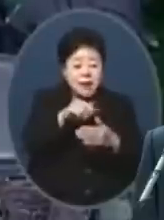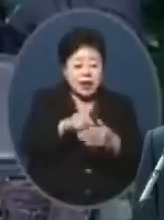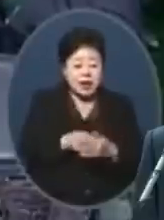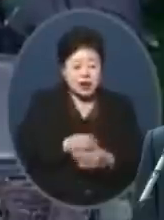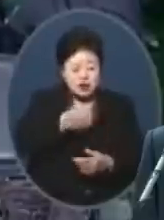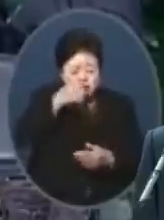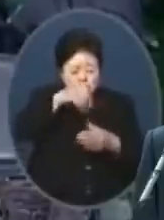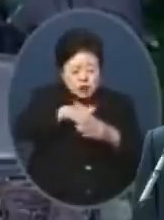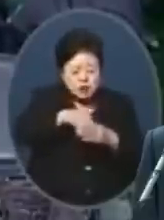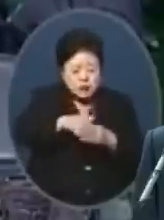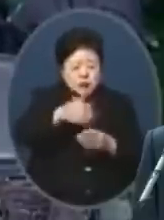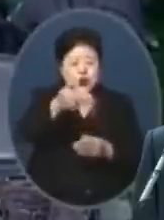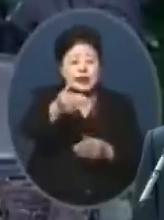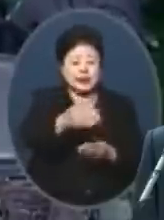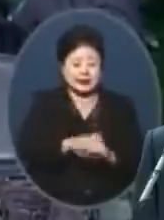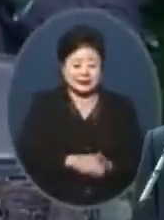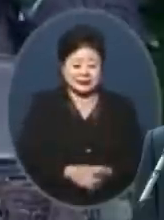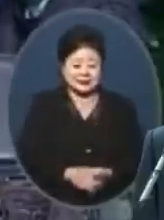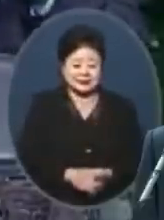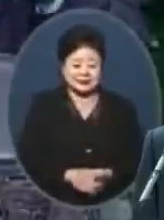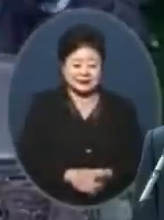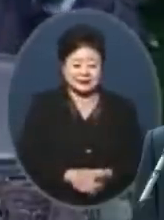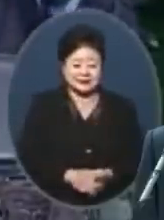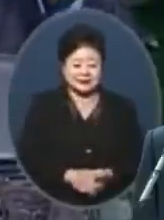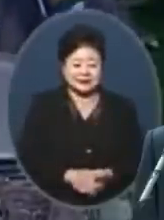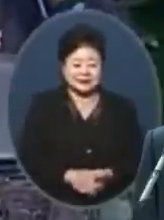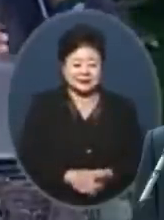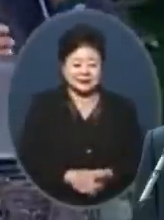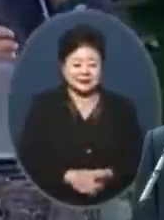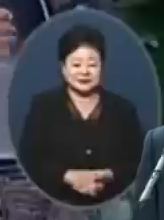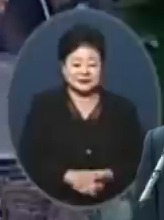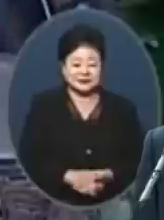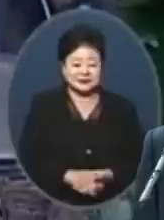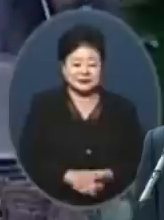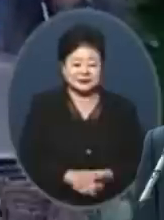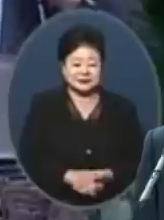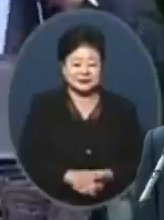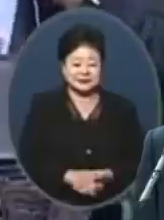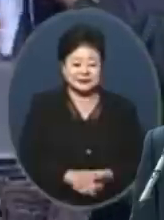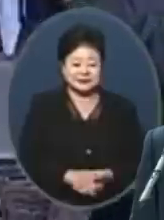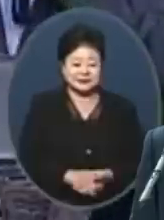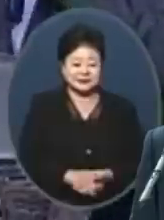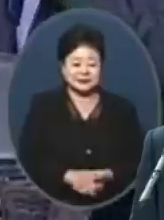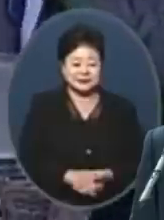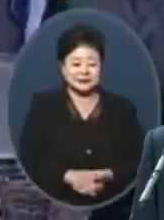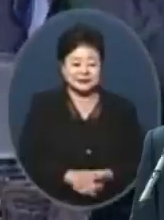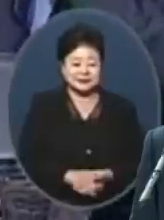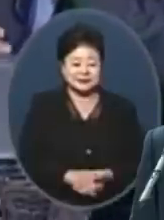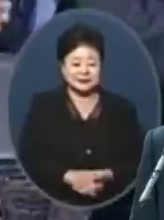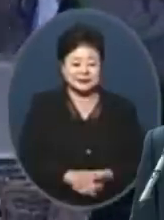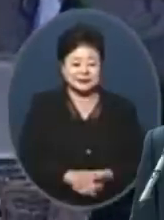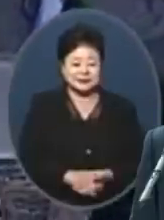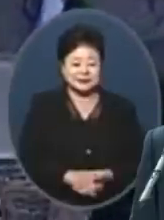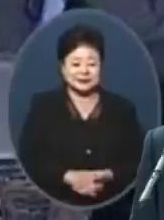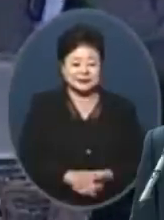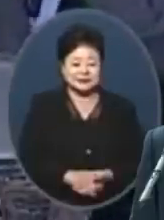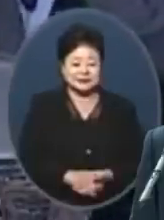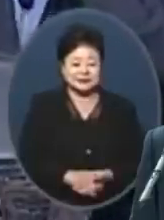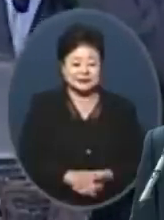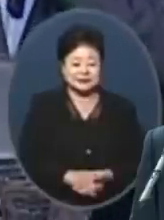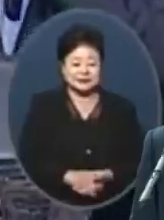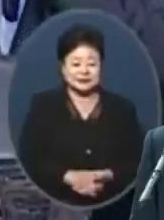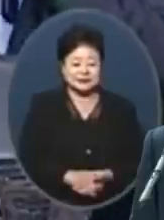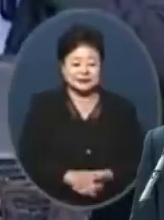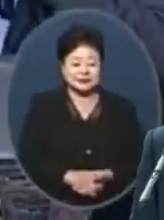속에 꿈을 심어줘야 되는 것입니다. So when we do visitation with pastors into your homes and you have a problem, we want to pray for you,